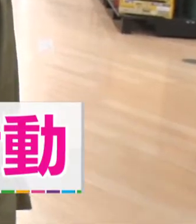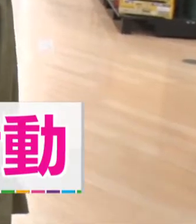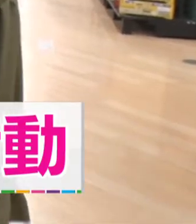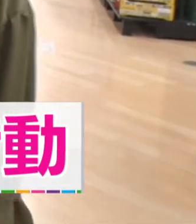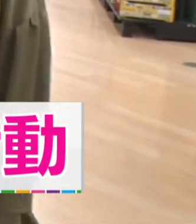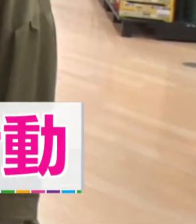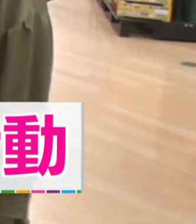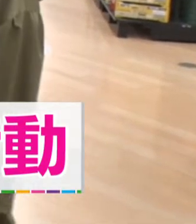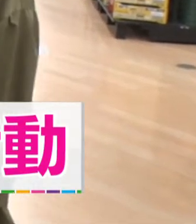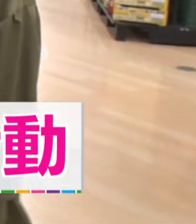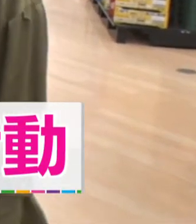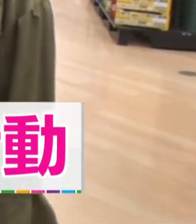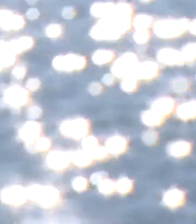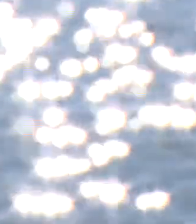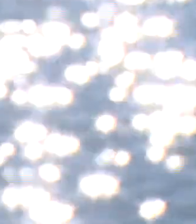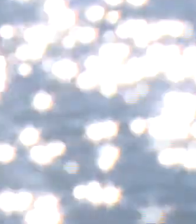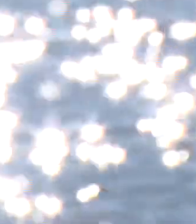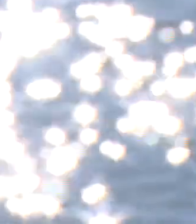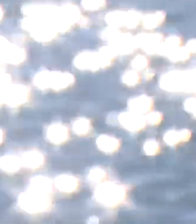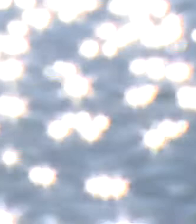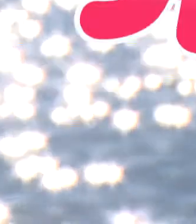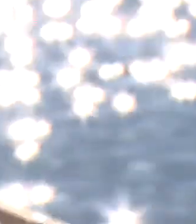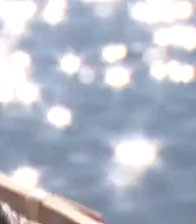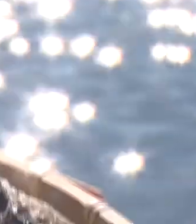皮膚につながるってことですか？